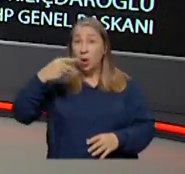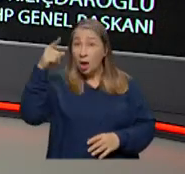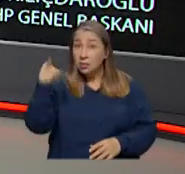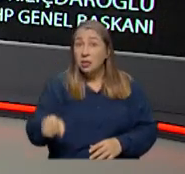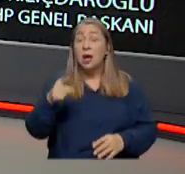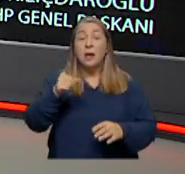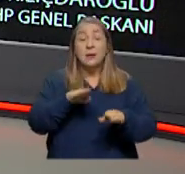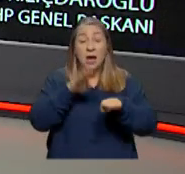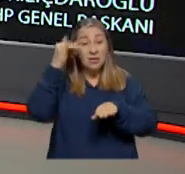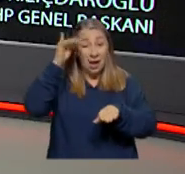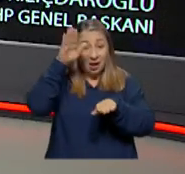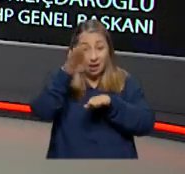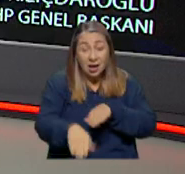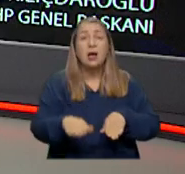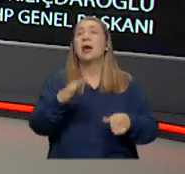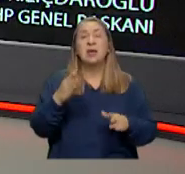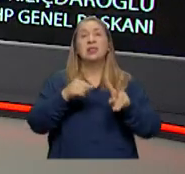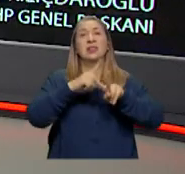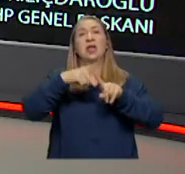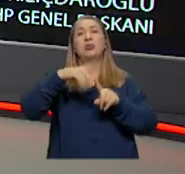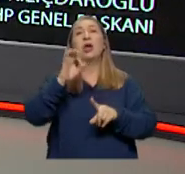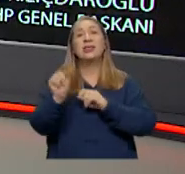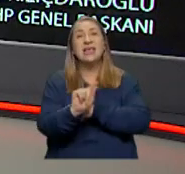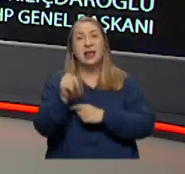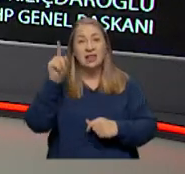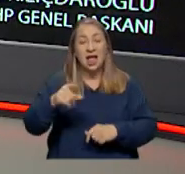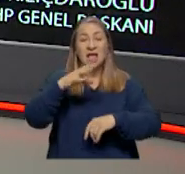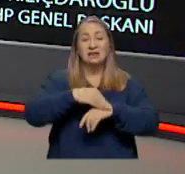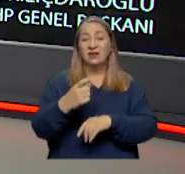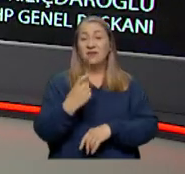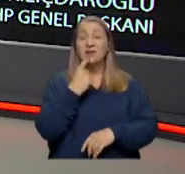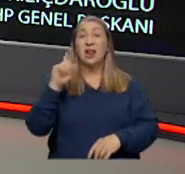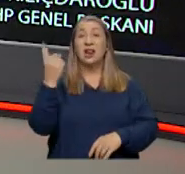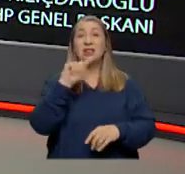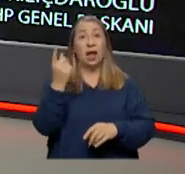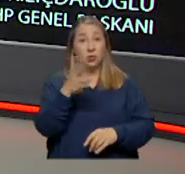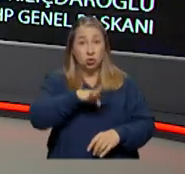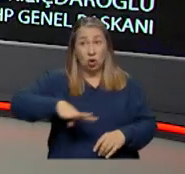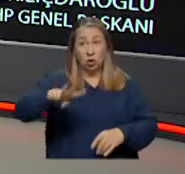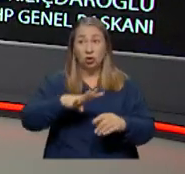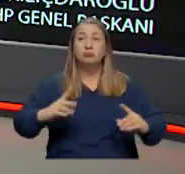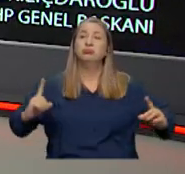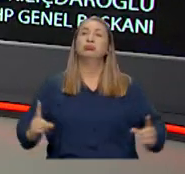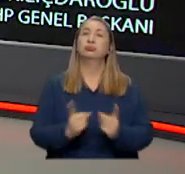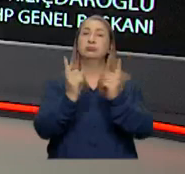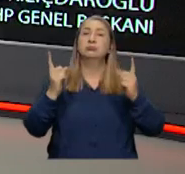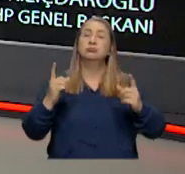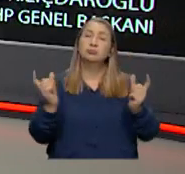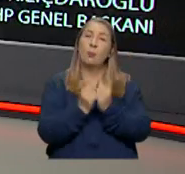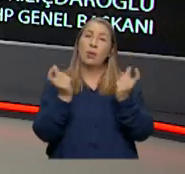Madrid'de ayağının tozuyla NATO genel sekreteri İsveç ve Finlandiya liderleriyle dörtlü zirvede